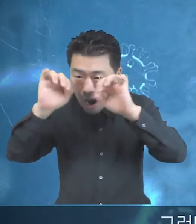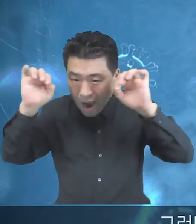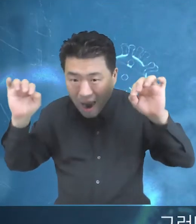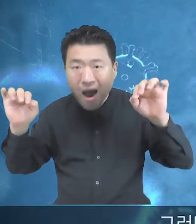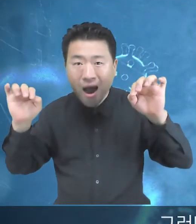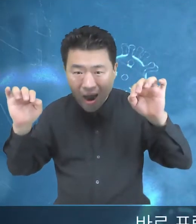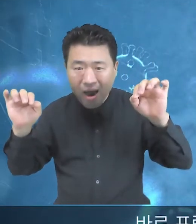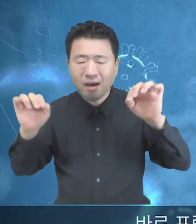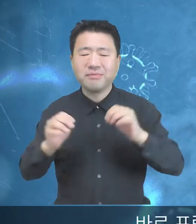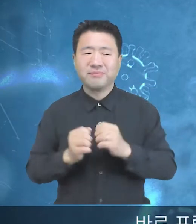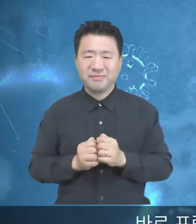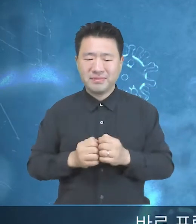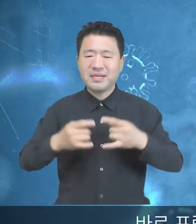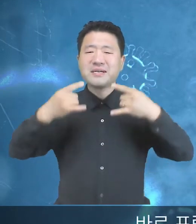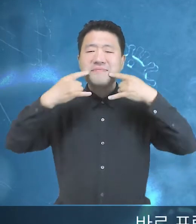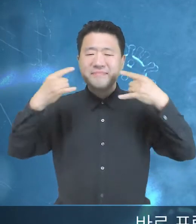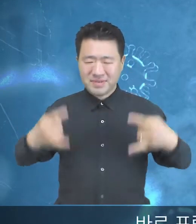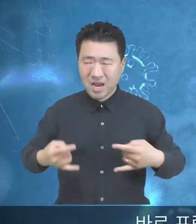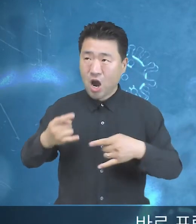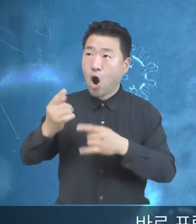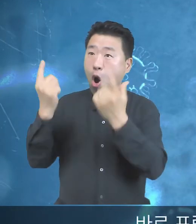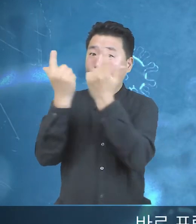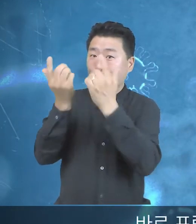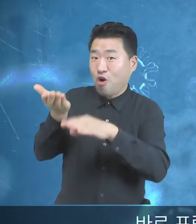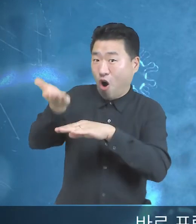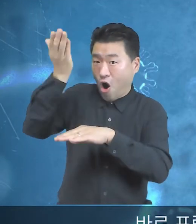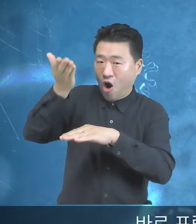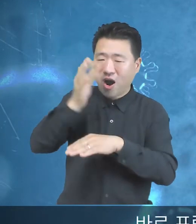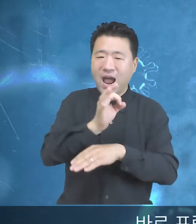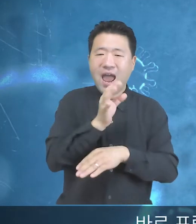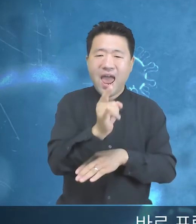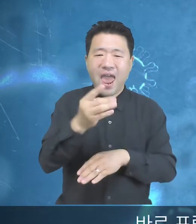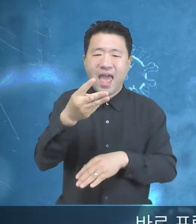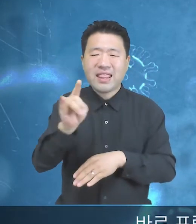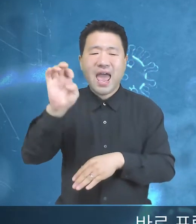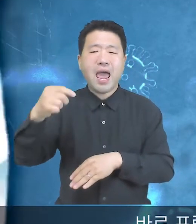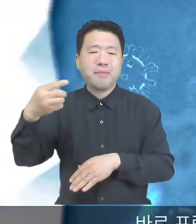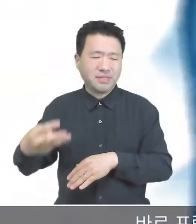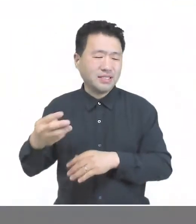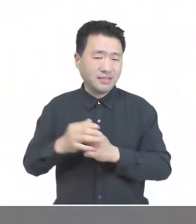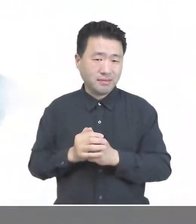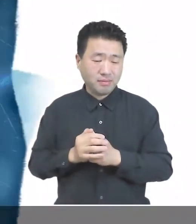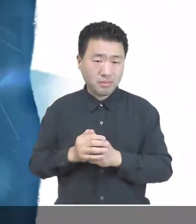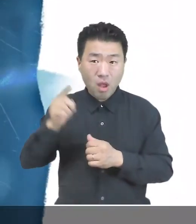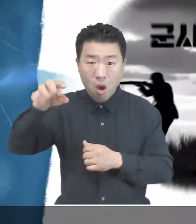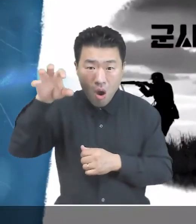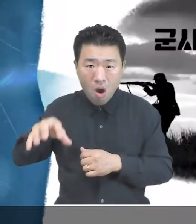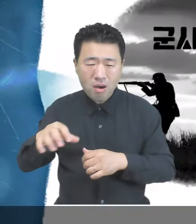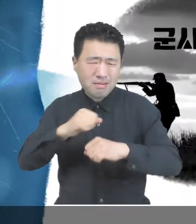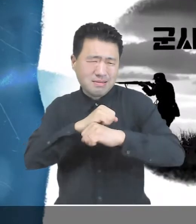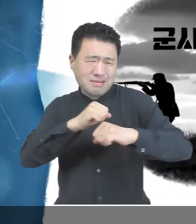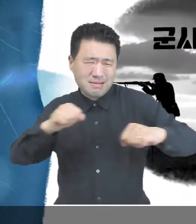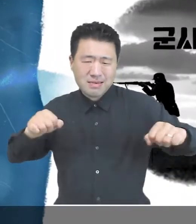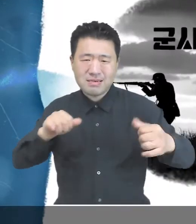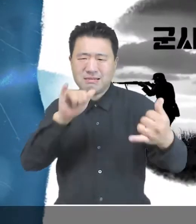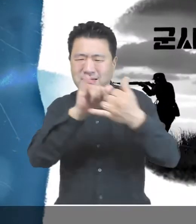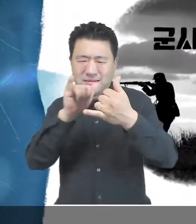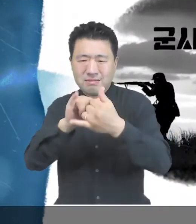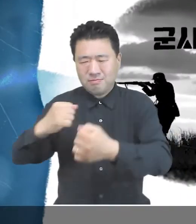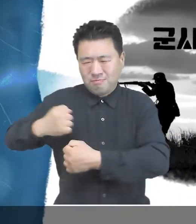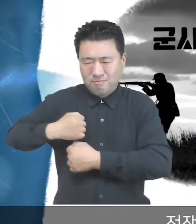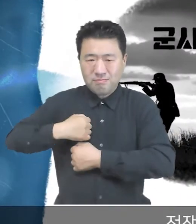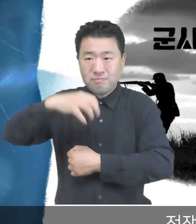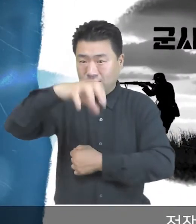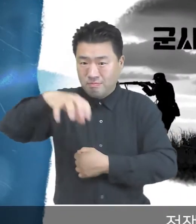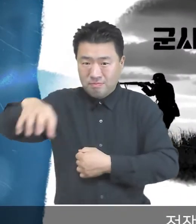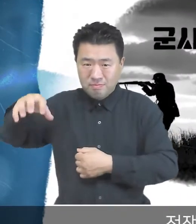후보지가 있습니다. 바로 프랑스의 북부 도시 중 하나인 에테프리입니다. 이곳에는 넓은 부지의